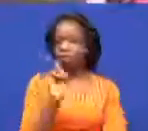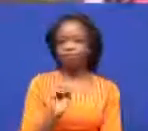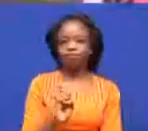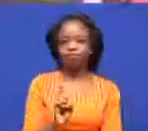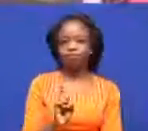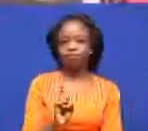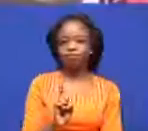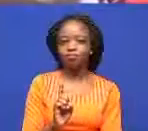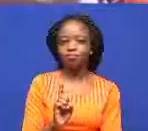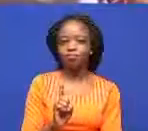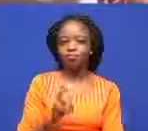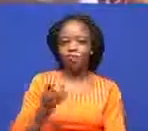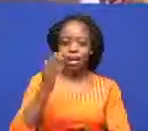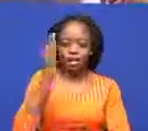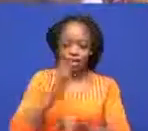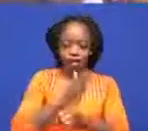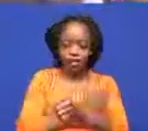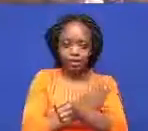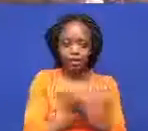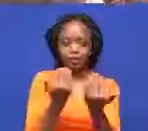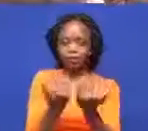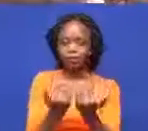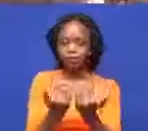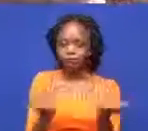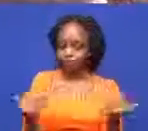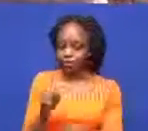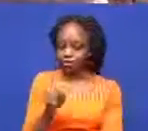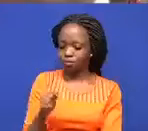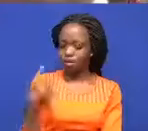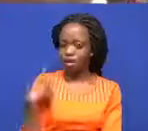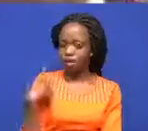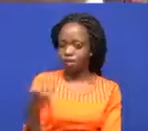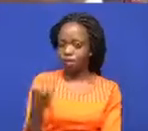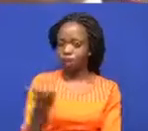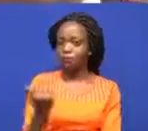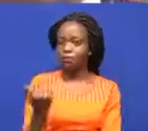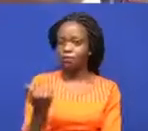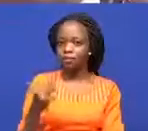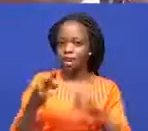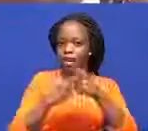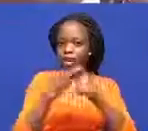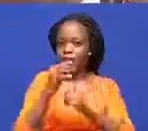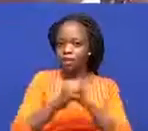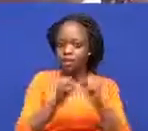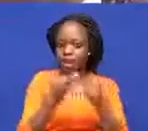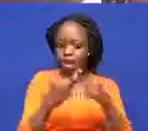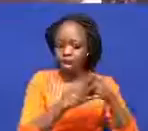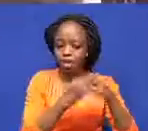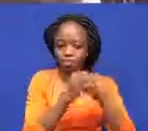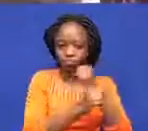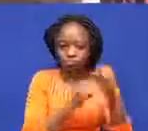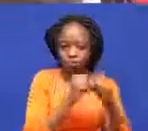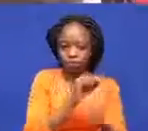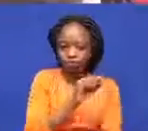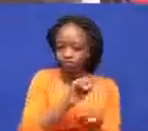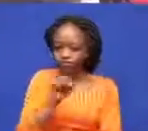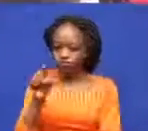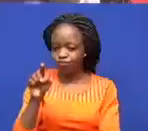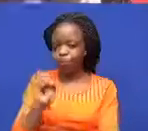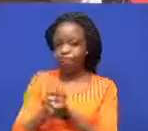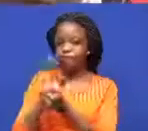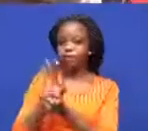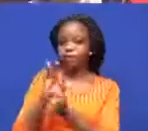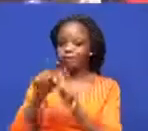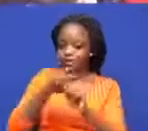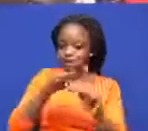Na wanakatakata hawa wasichana wadogo. Na jinsi imesemekana ni wa miaka 8 kuelekea 13 hapa. Hawa watoto wanauawa